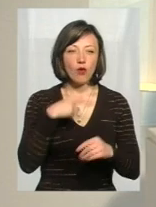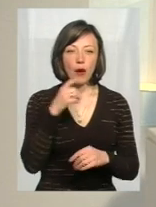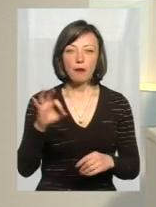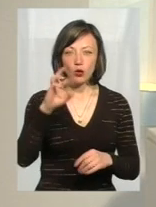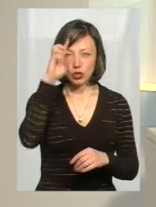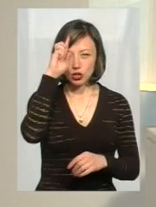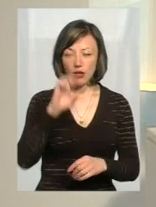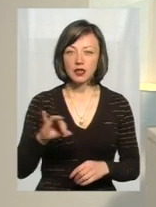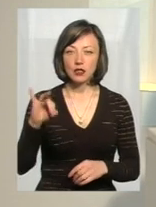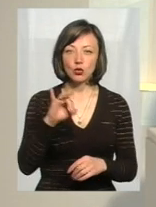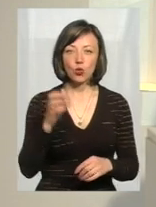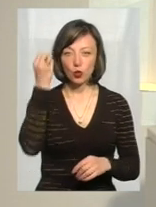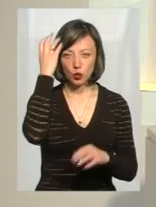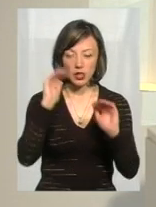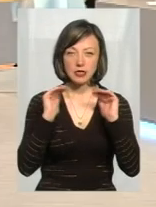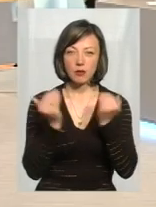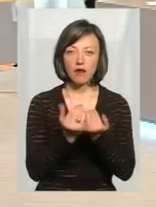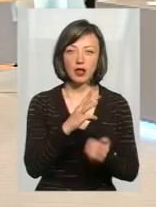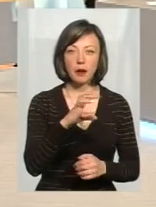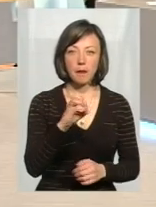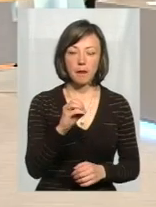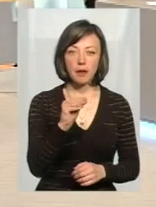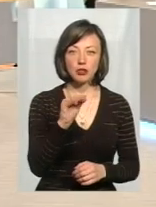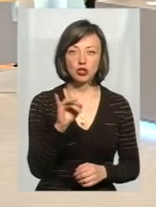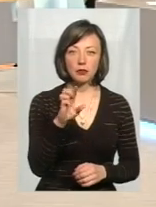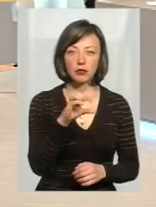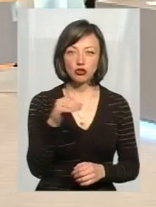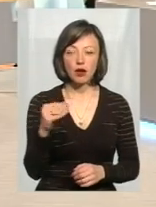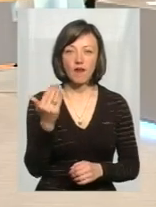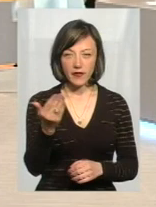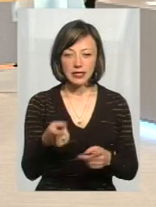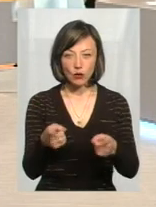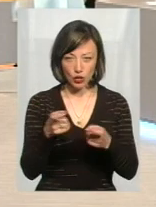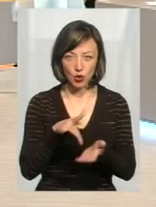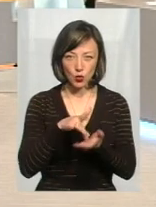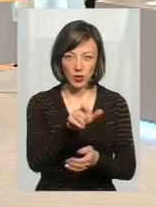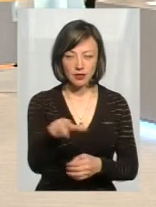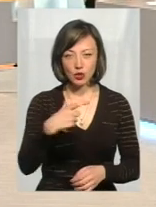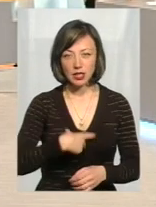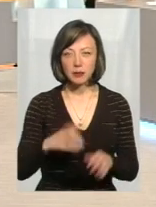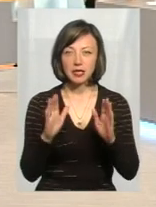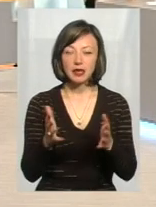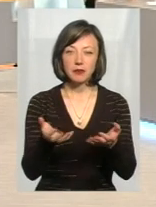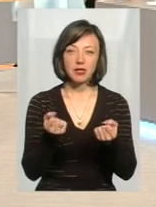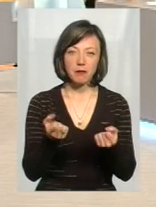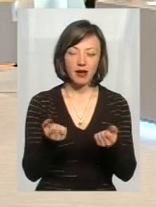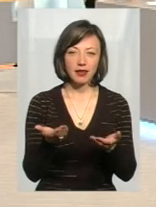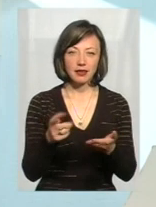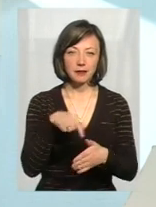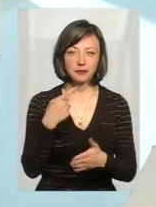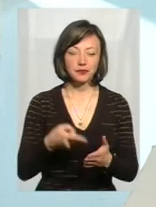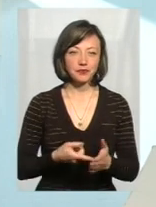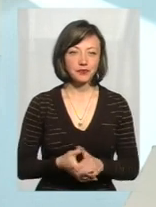державний історико-культурний заповідник Меджибіж, так, ви залучаєте туристів до себе чи тільки приймаєте?